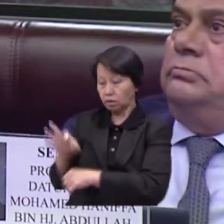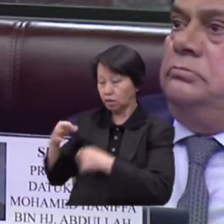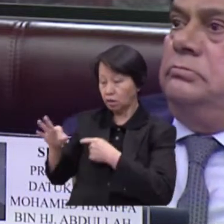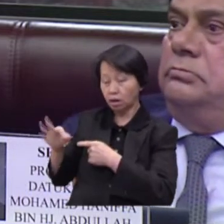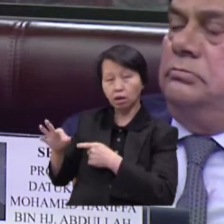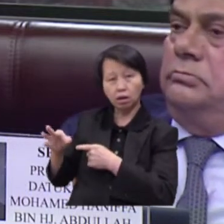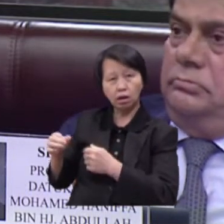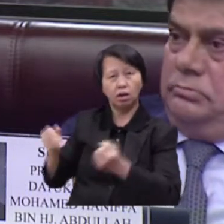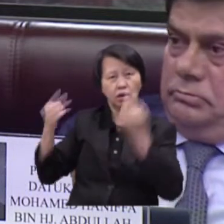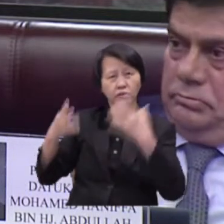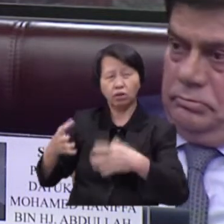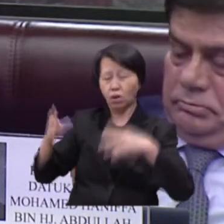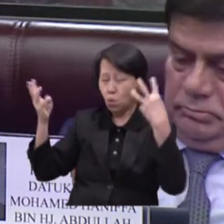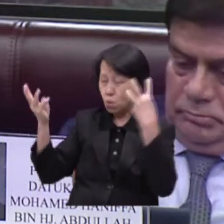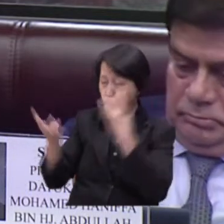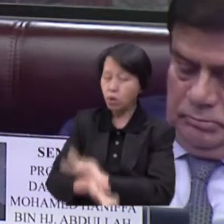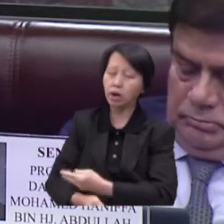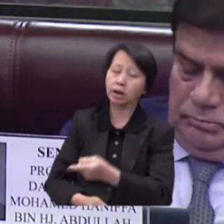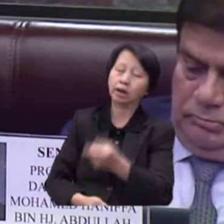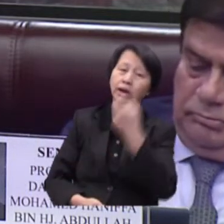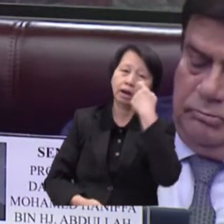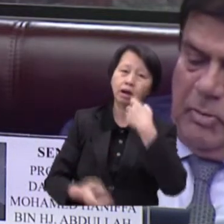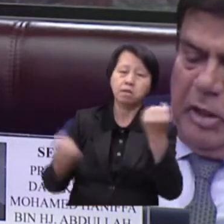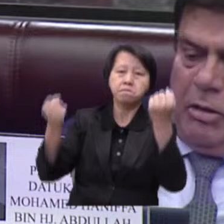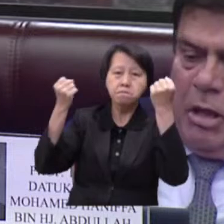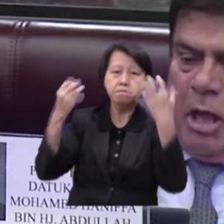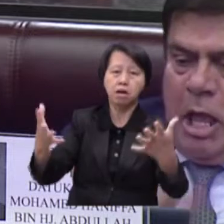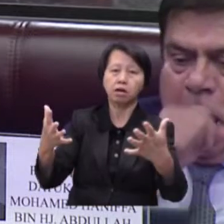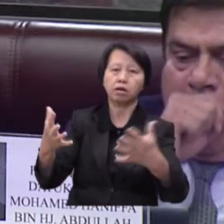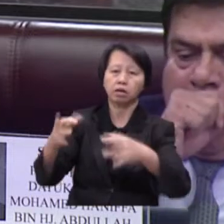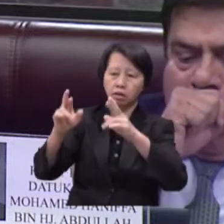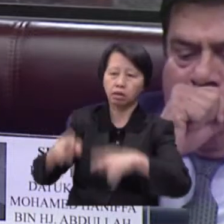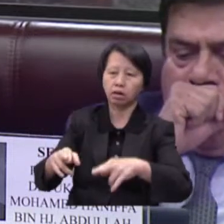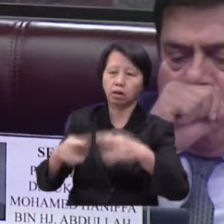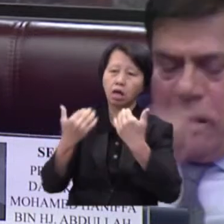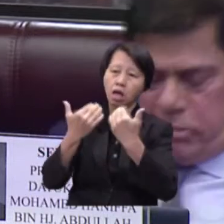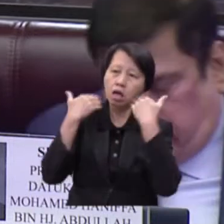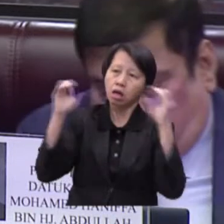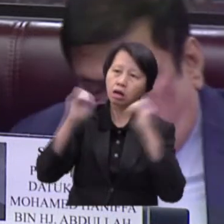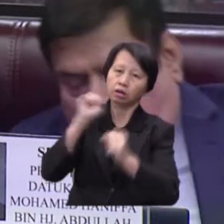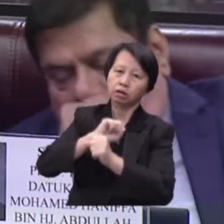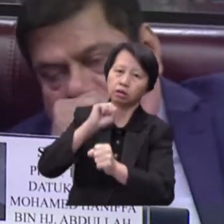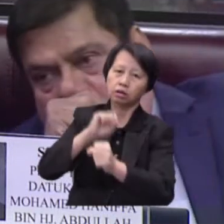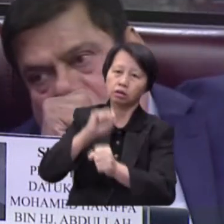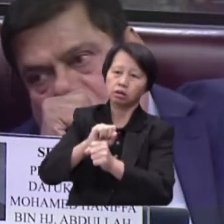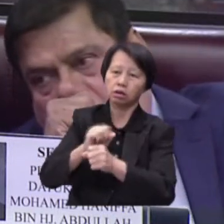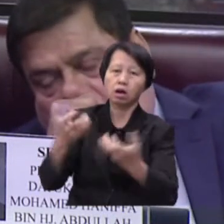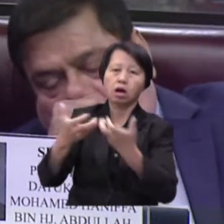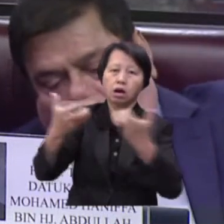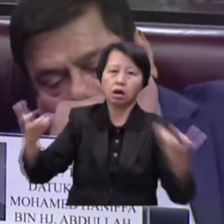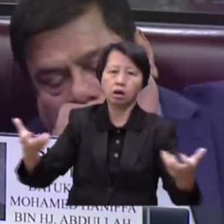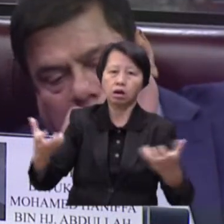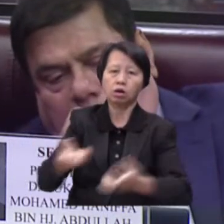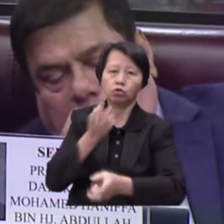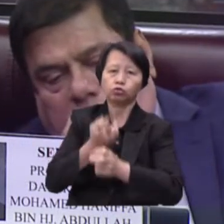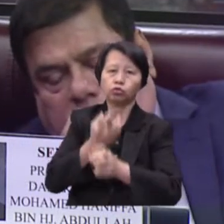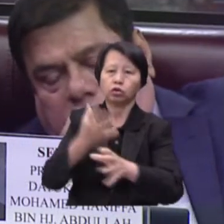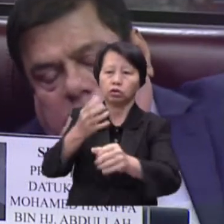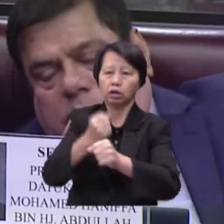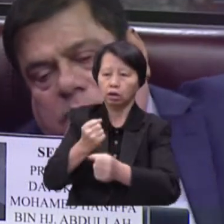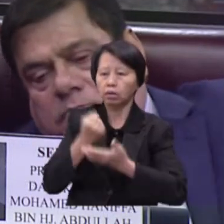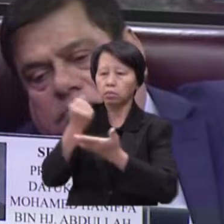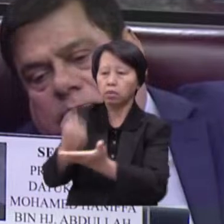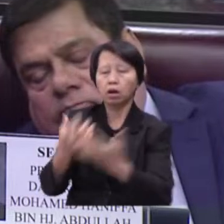lepas telah memburukkan keadaan di mana ramai yang menghadapi pengangguran pengasingan dan ku sekarang mendapat